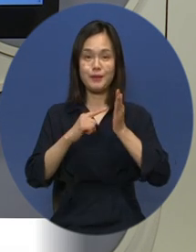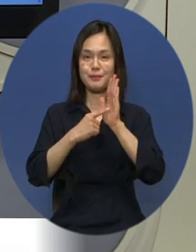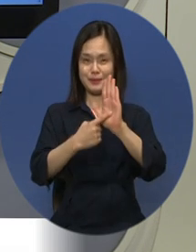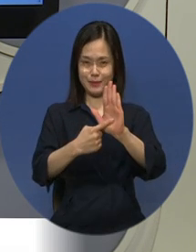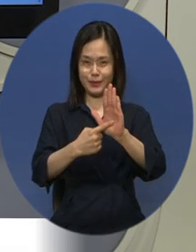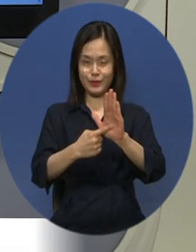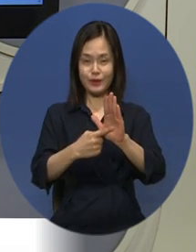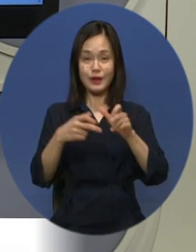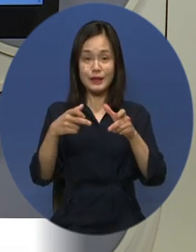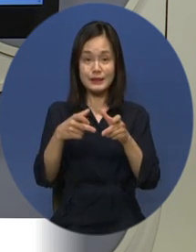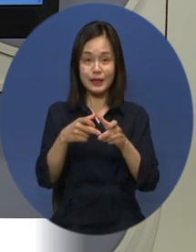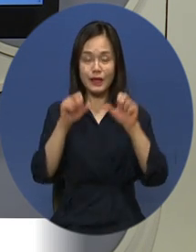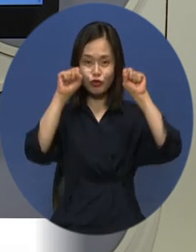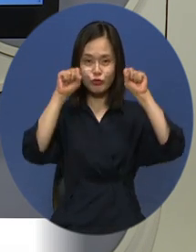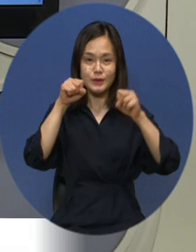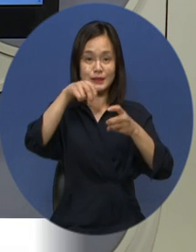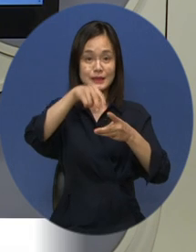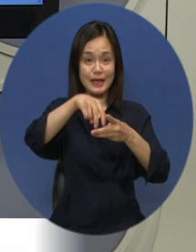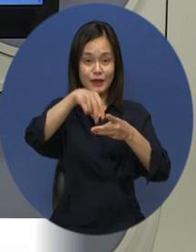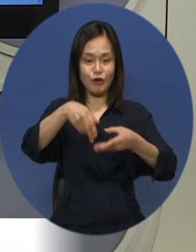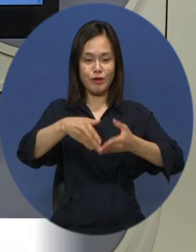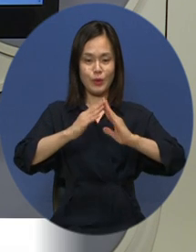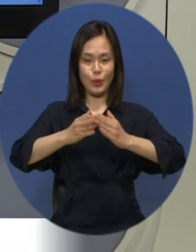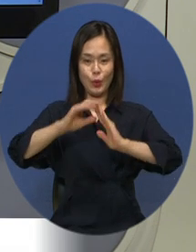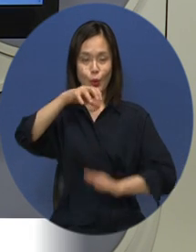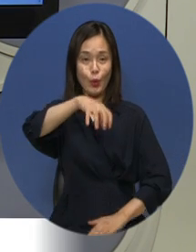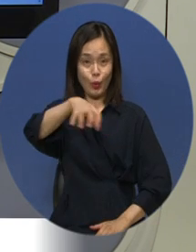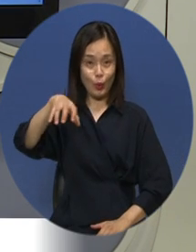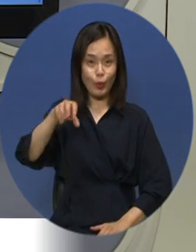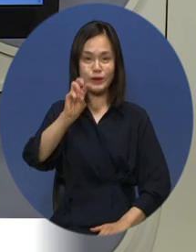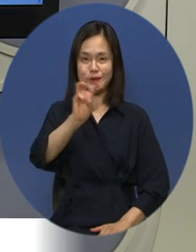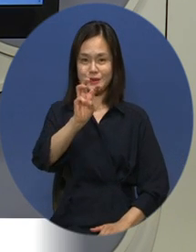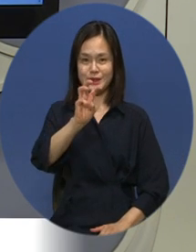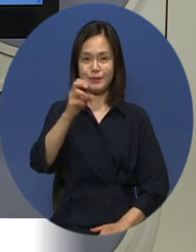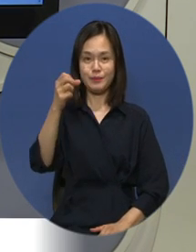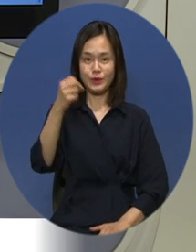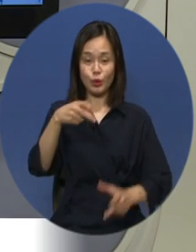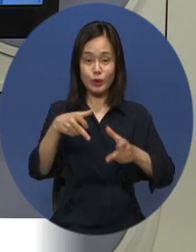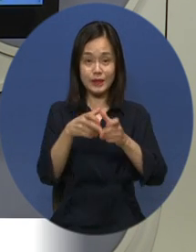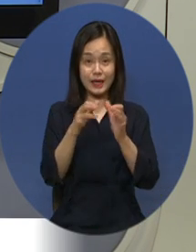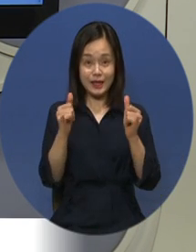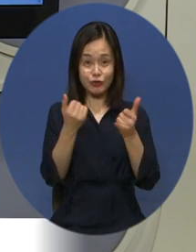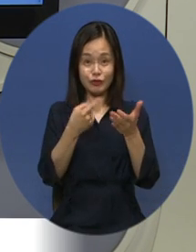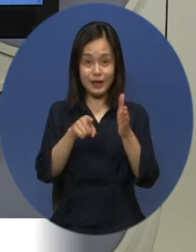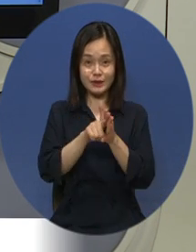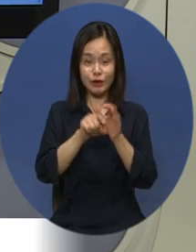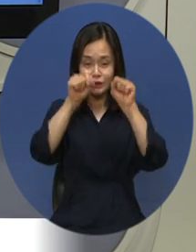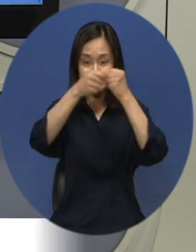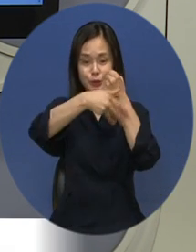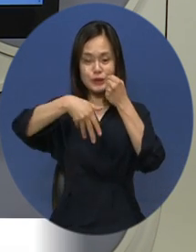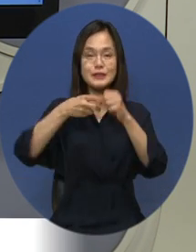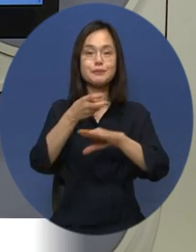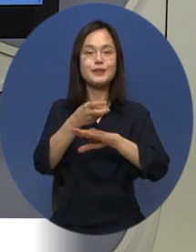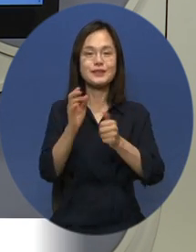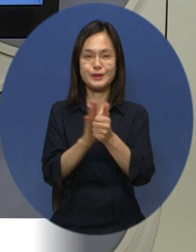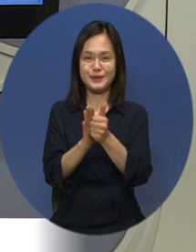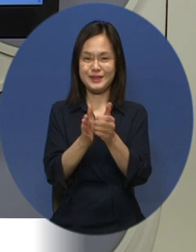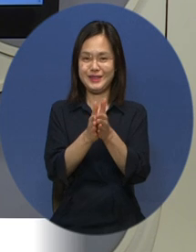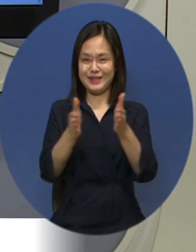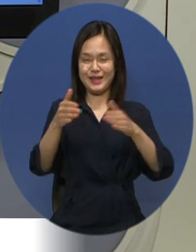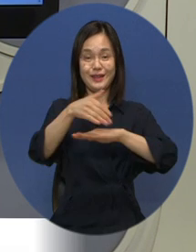곳이 건립되고 체육 복지 사각지대 해소를 위한 장애인 스포츠 버스가 새롭게 도입될 전망입니다